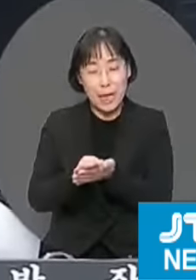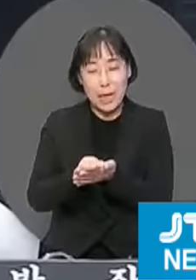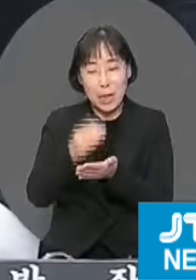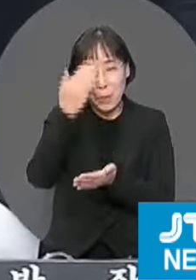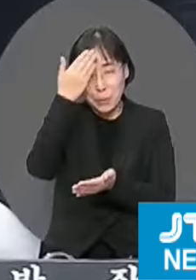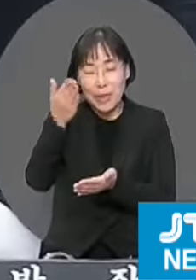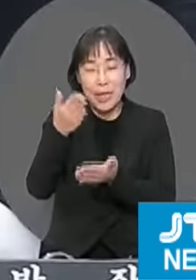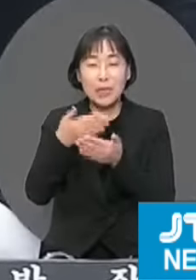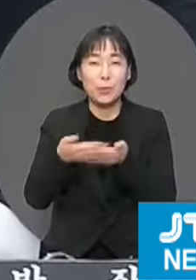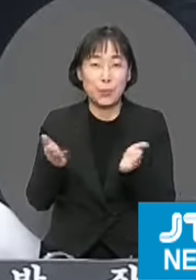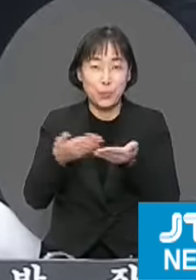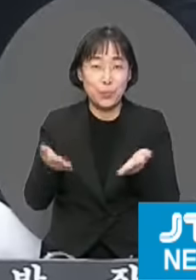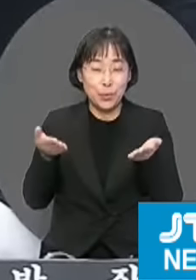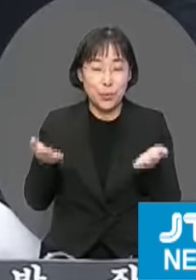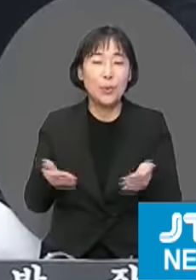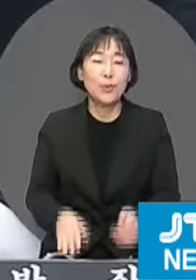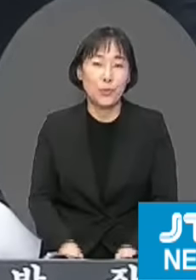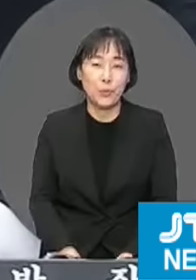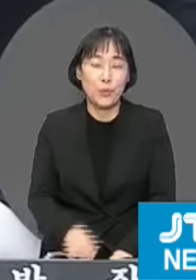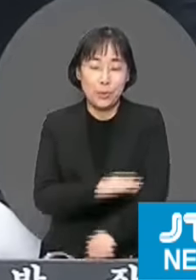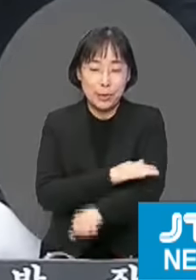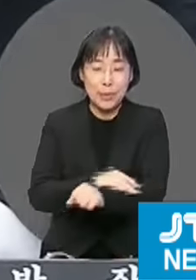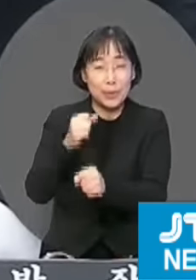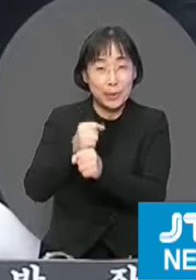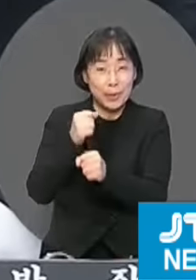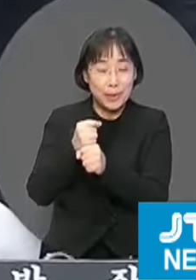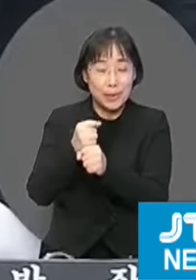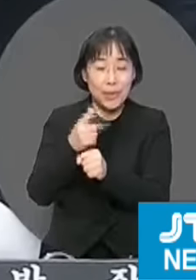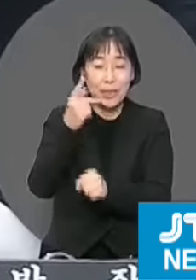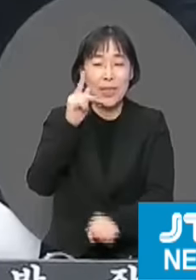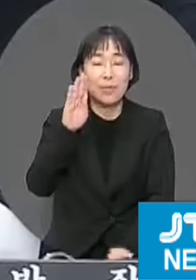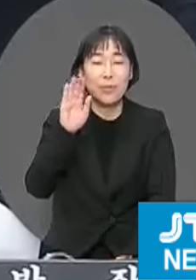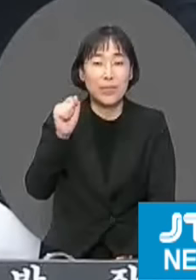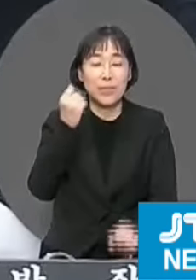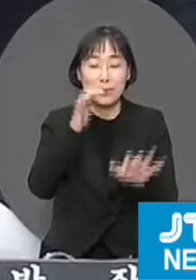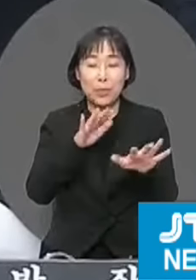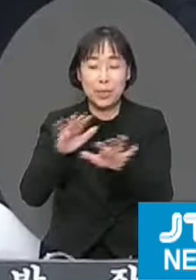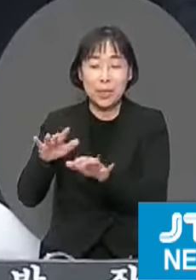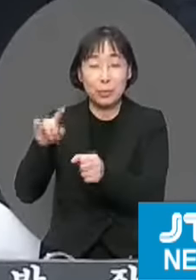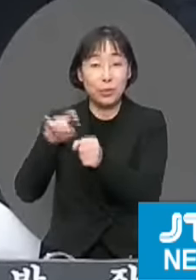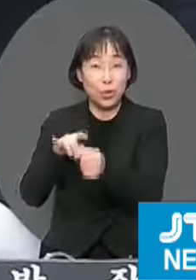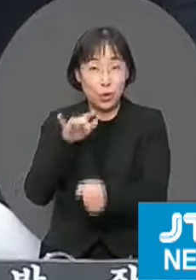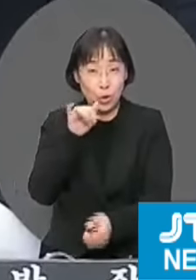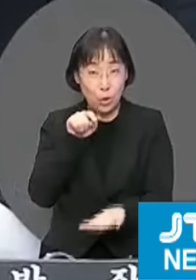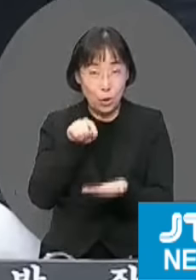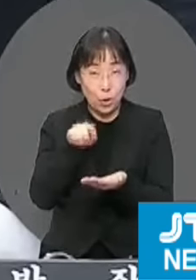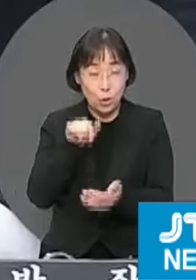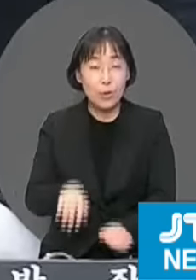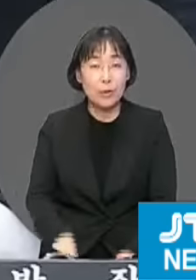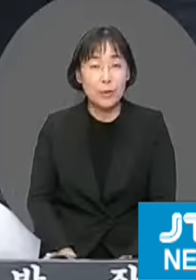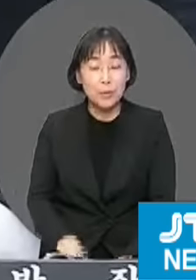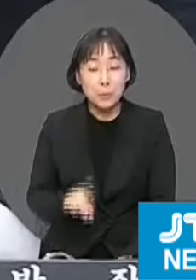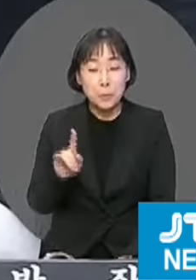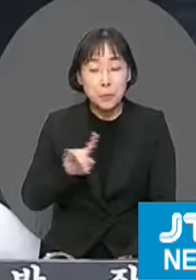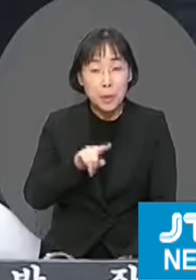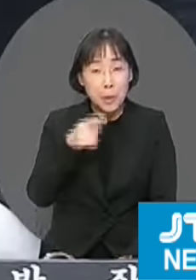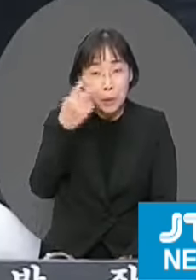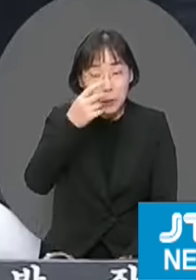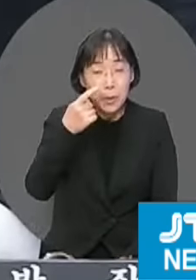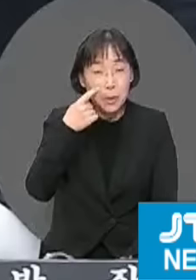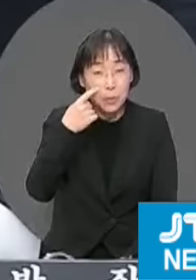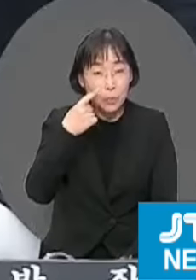공급해가지고 2차 저작물을 만들어내는 데 저 오픈소스 아카이브의 목적이 있는 거예요. 네. 그럼 기본적으로 자 우리가 검색해볼 만한 게 뭐가 있습니까?